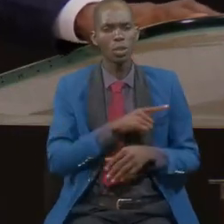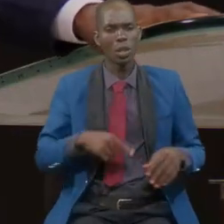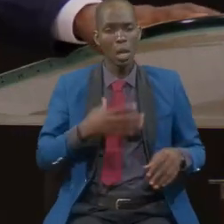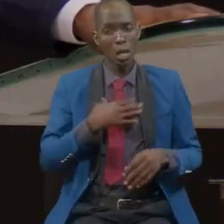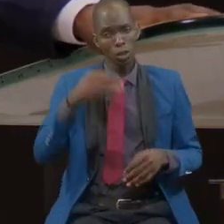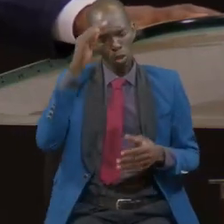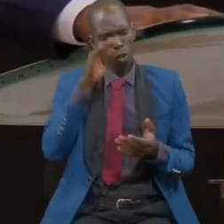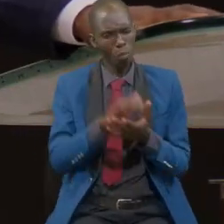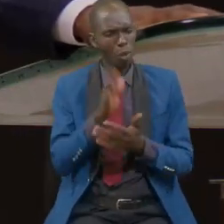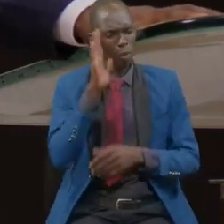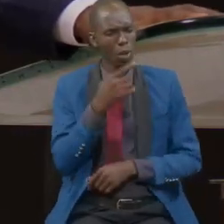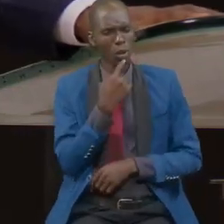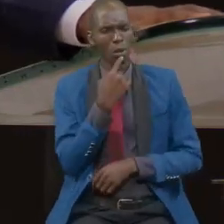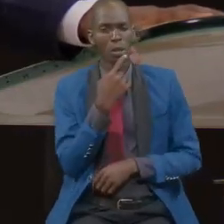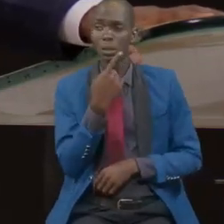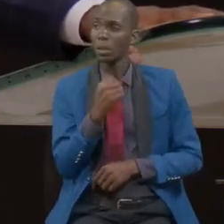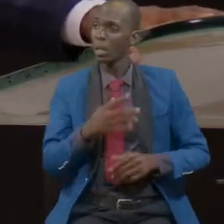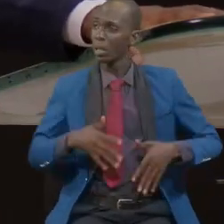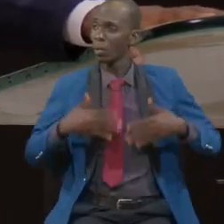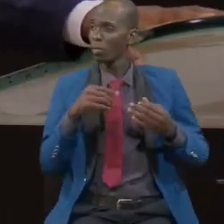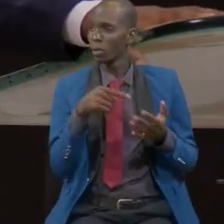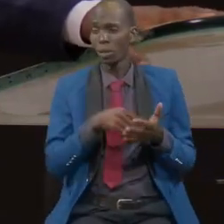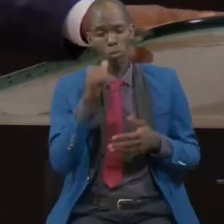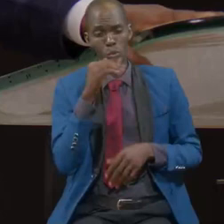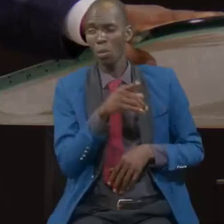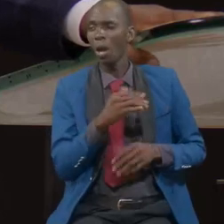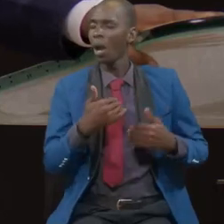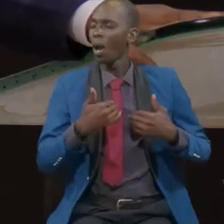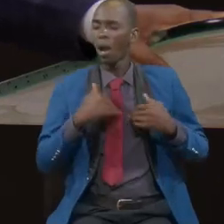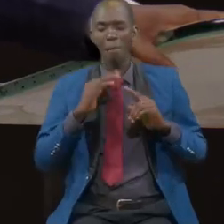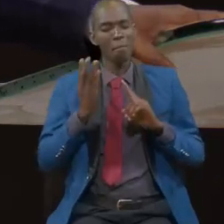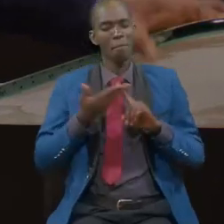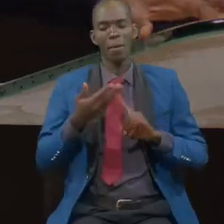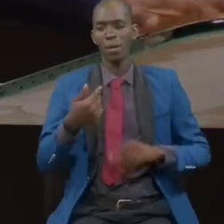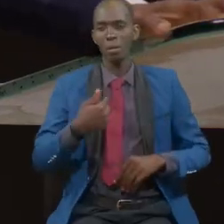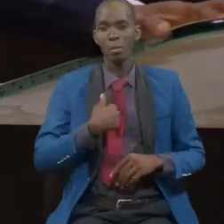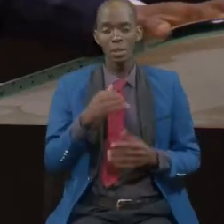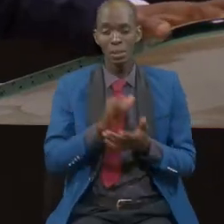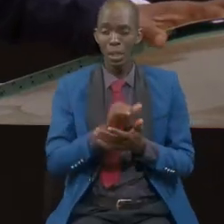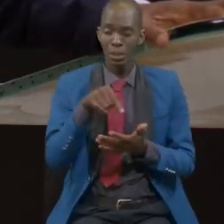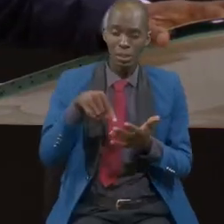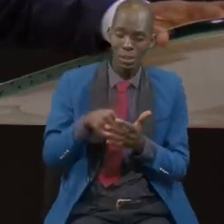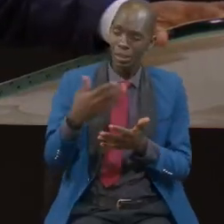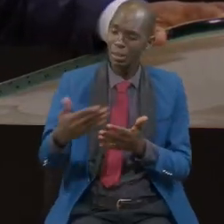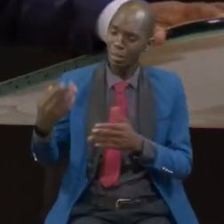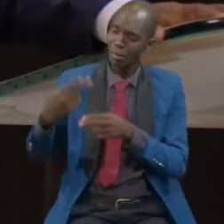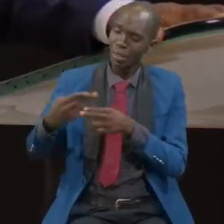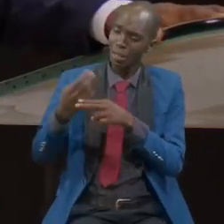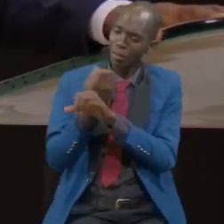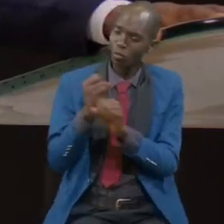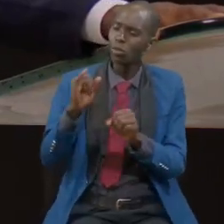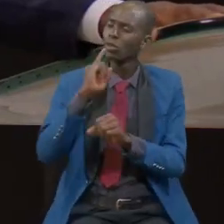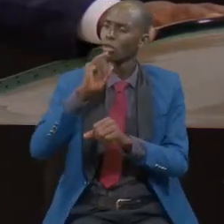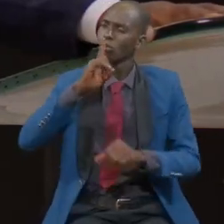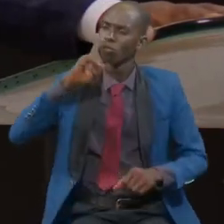Votre mari va dire, ah, la vie de cette femme me convainc que ce qu'on appelle le salut est